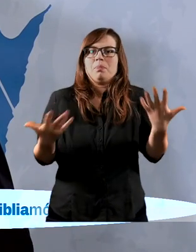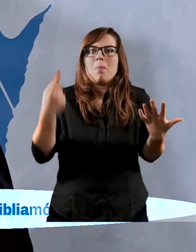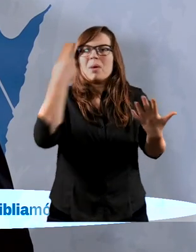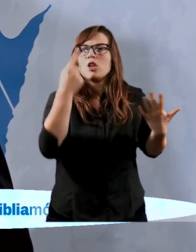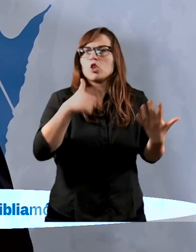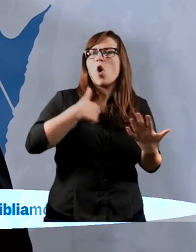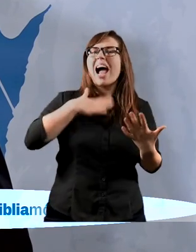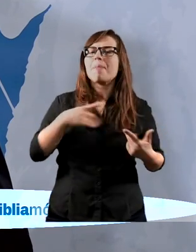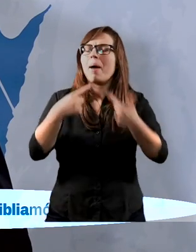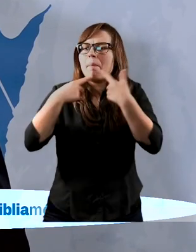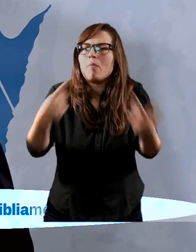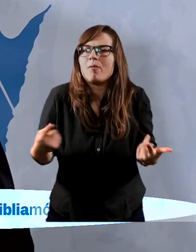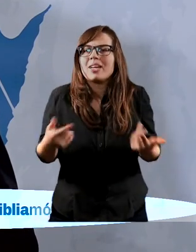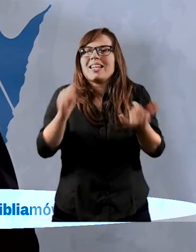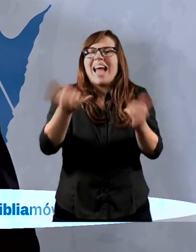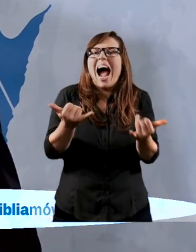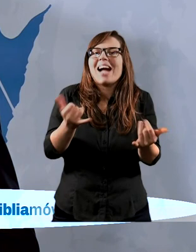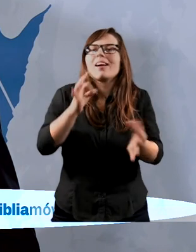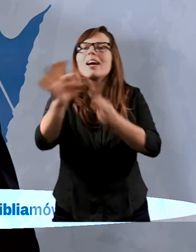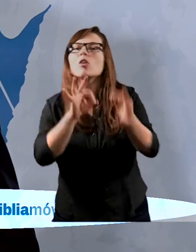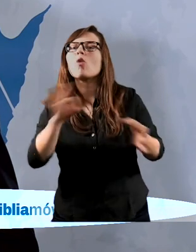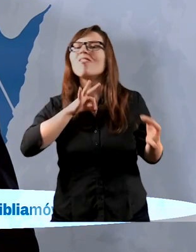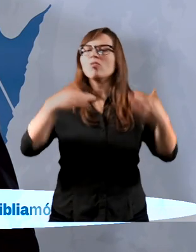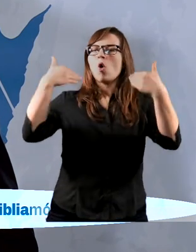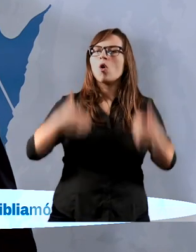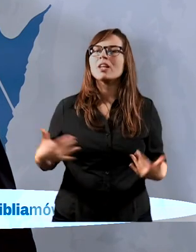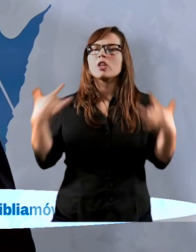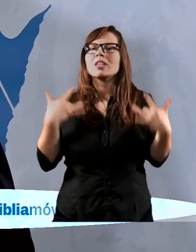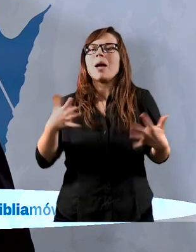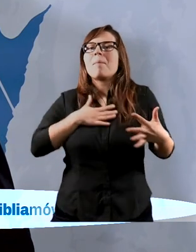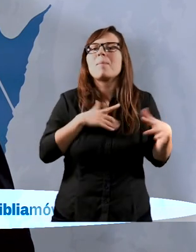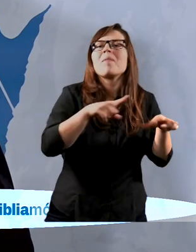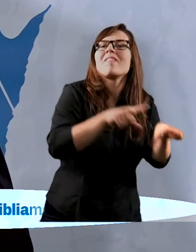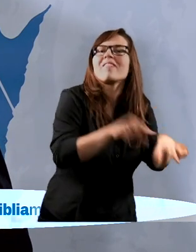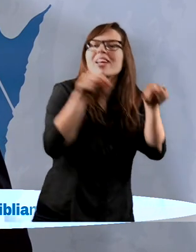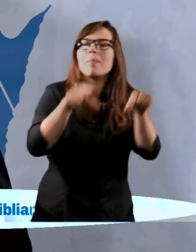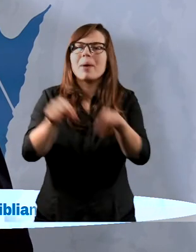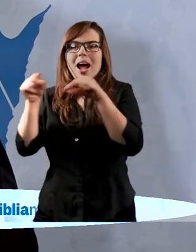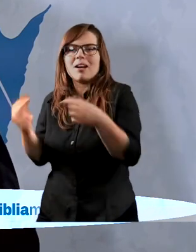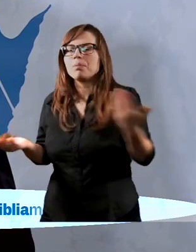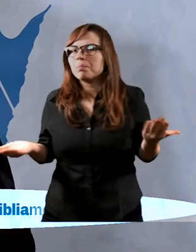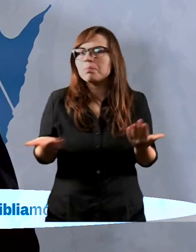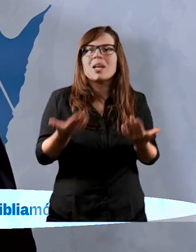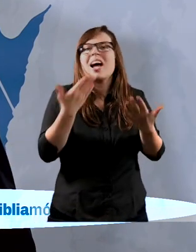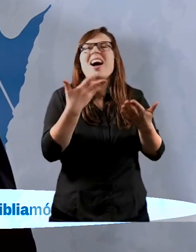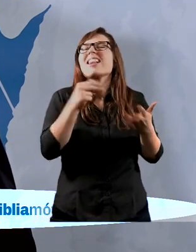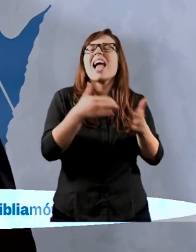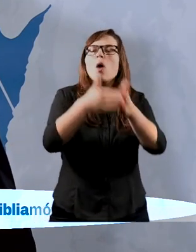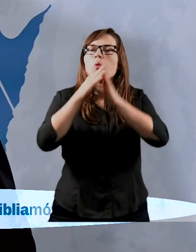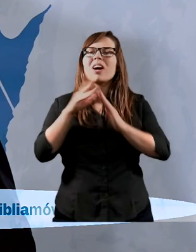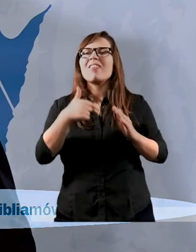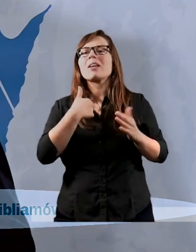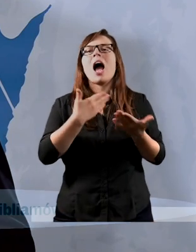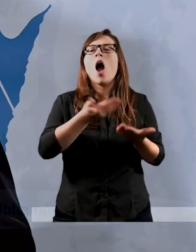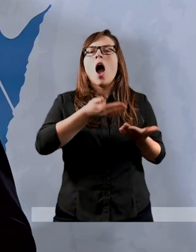ja mam takiego powiedzieć, jakie historie ze swojego życia mam wybrać. Nie będę ukrywał, że